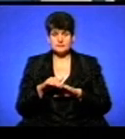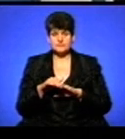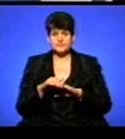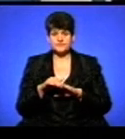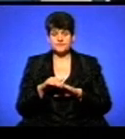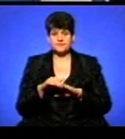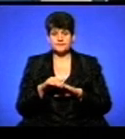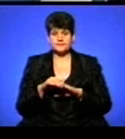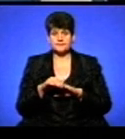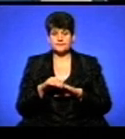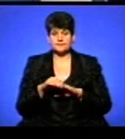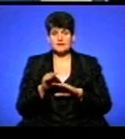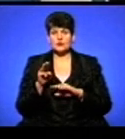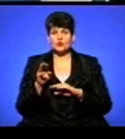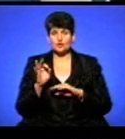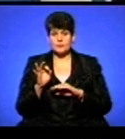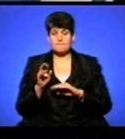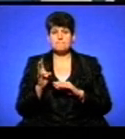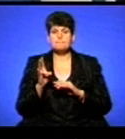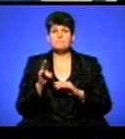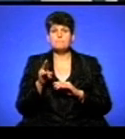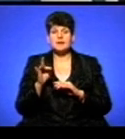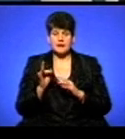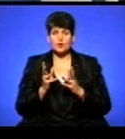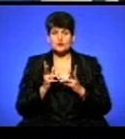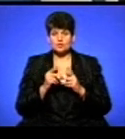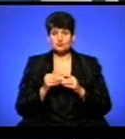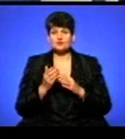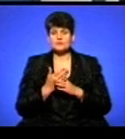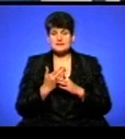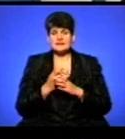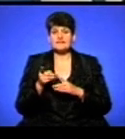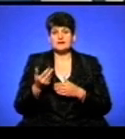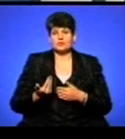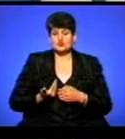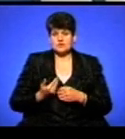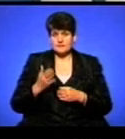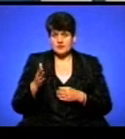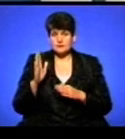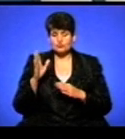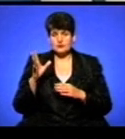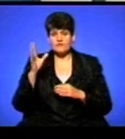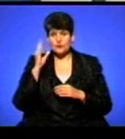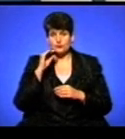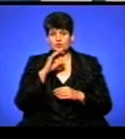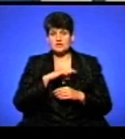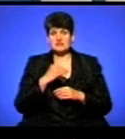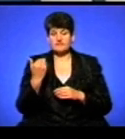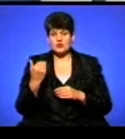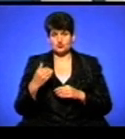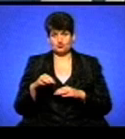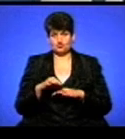житловими приміщеннями, то при розрахунку субсидій там на те приміщення, де ви проживаєте, буде враховуватись дохід вашого